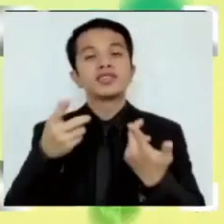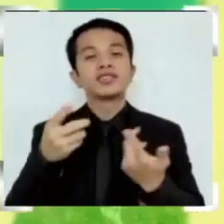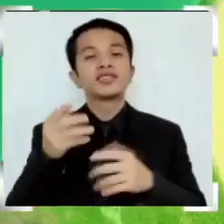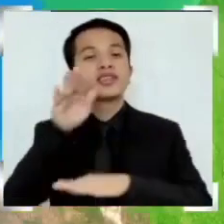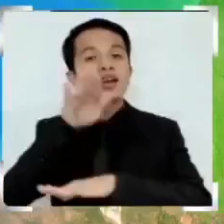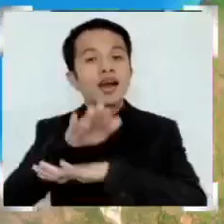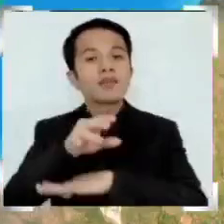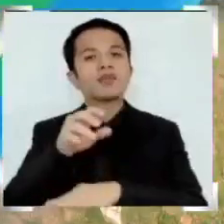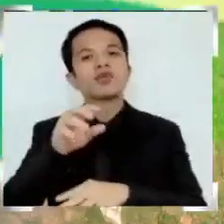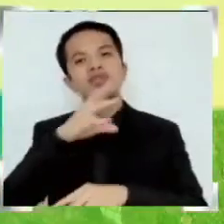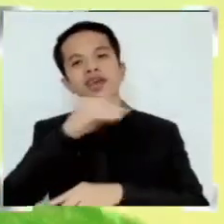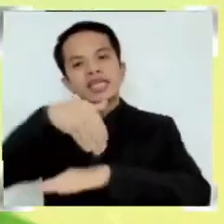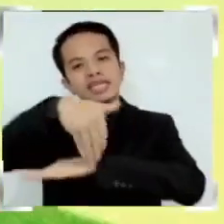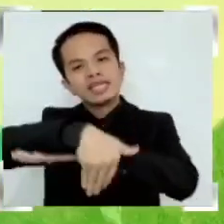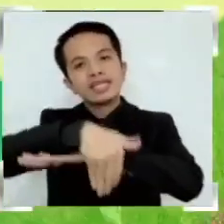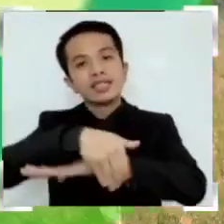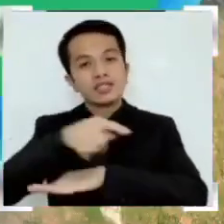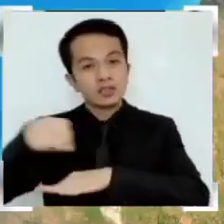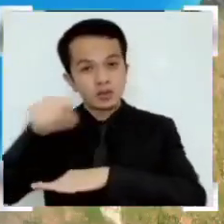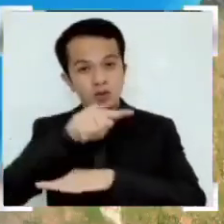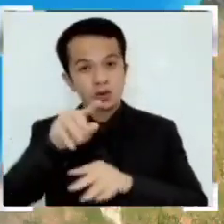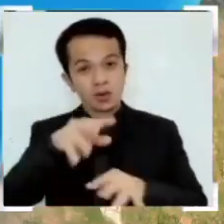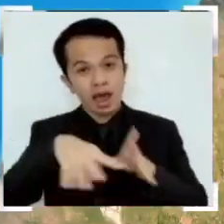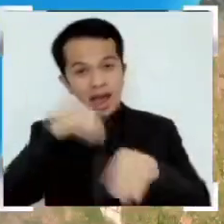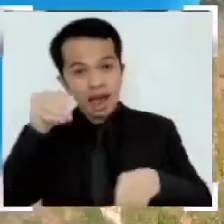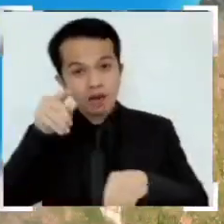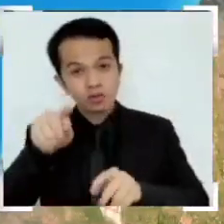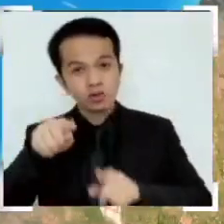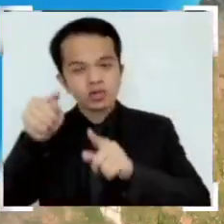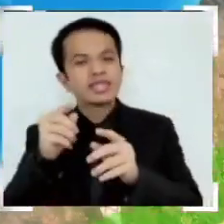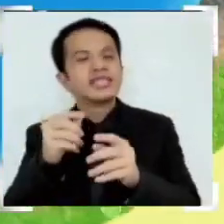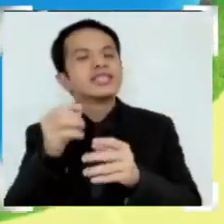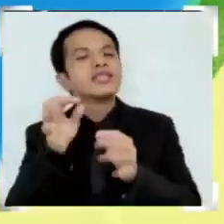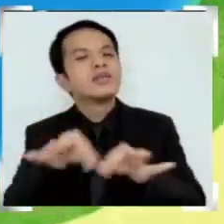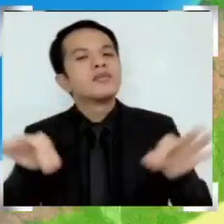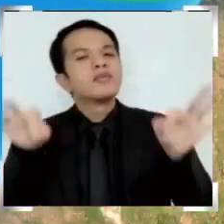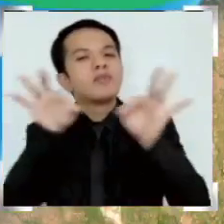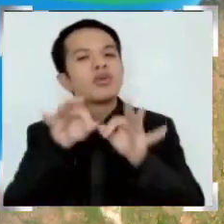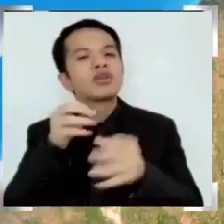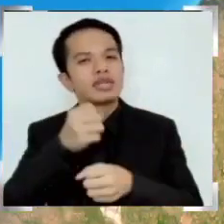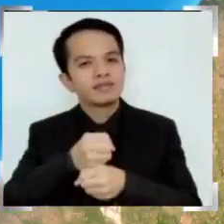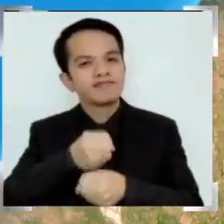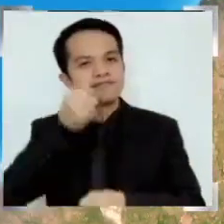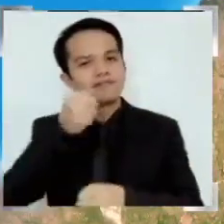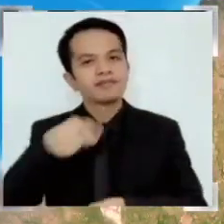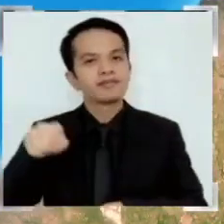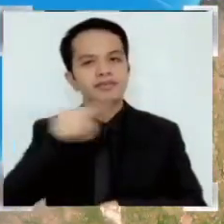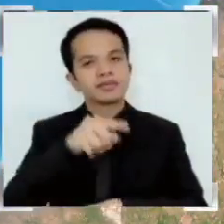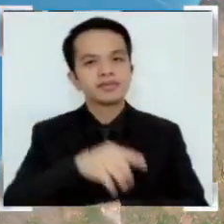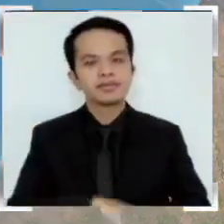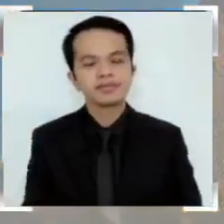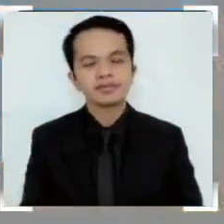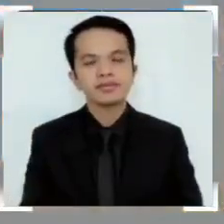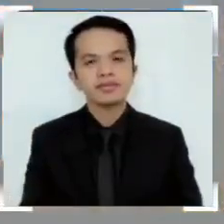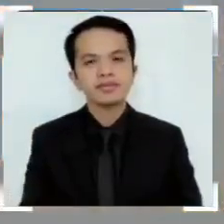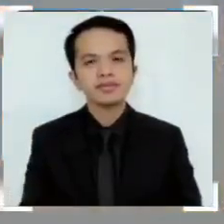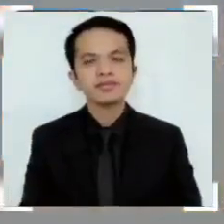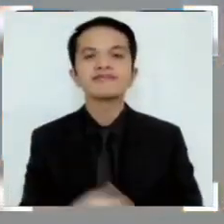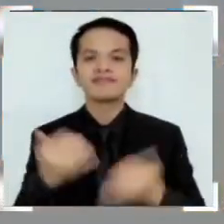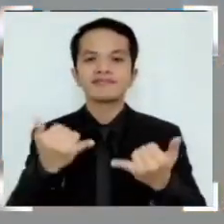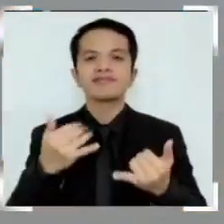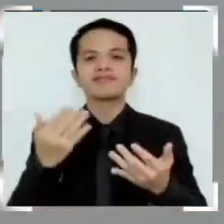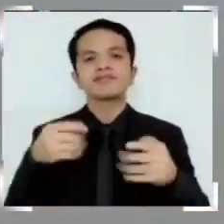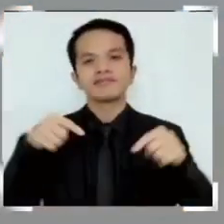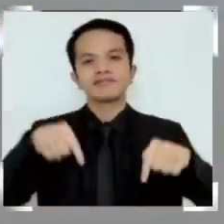Kaya para sa may mga lakad ngayong weekend, huwag pong kakalimutan ang pagdadala ng inyong payong. At yan ang latest sa lagay ng